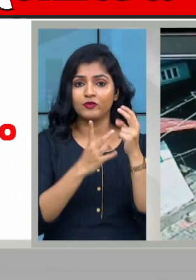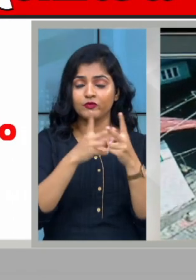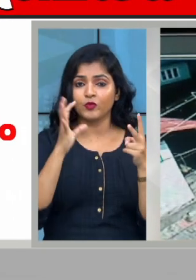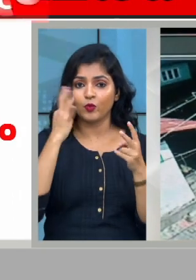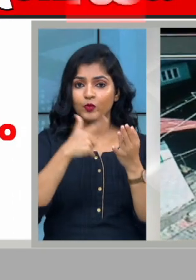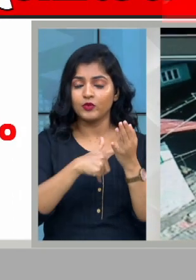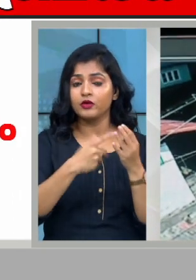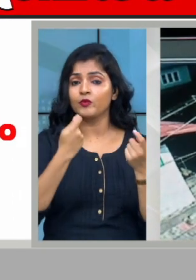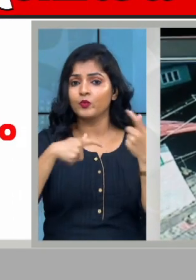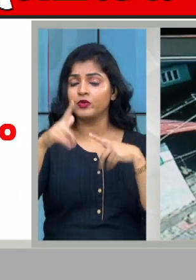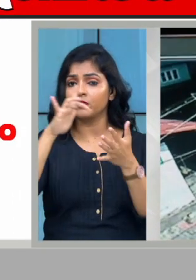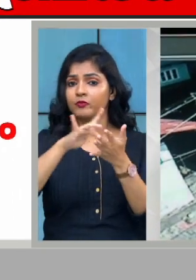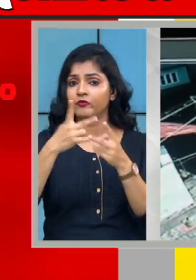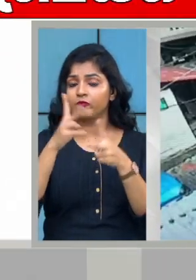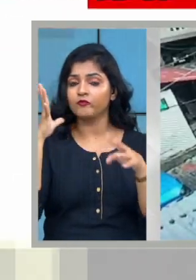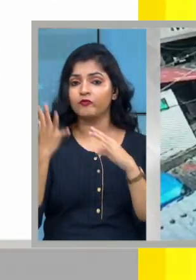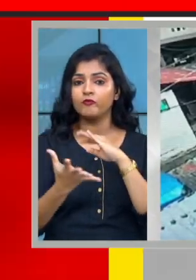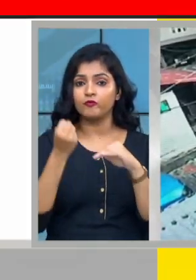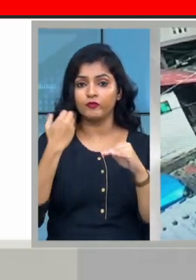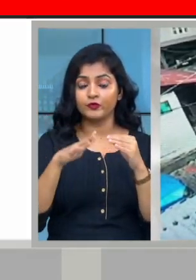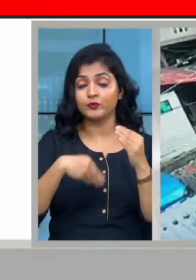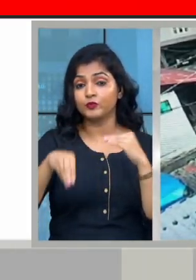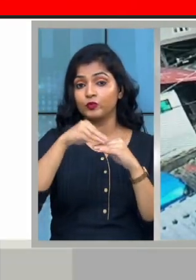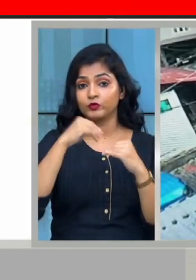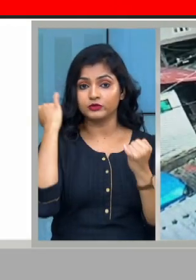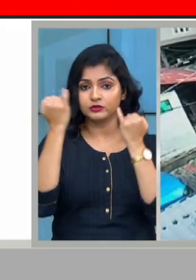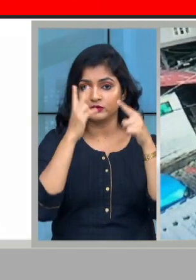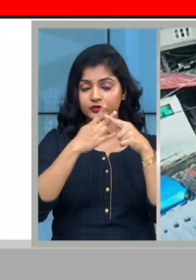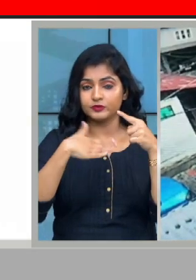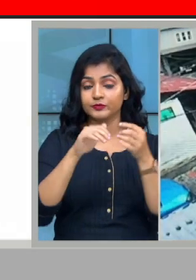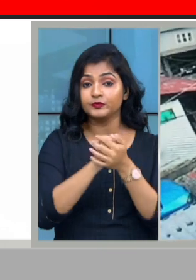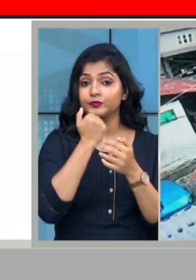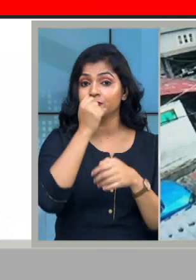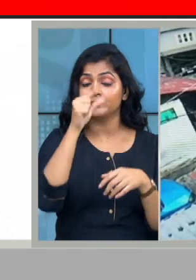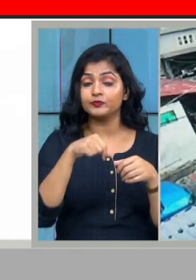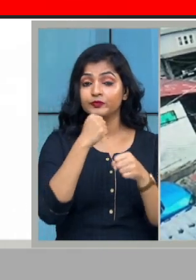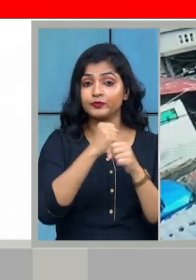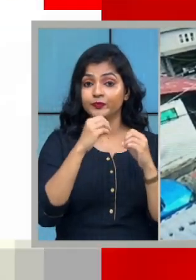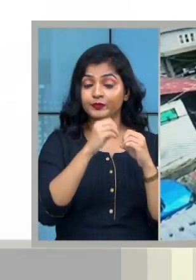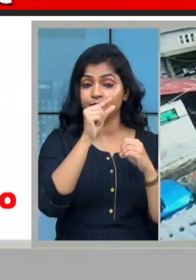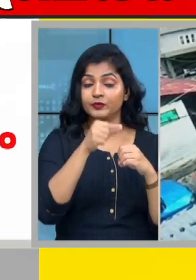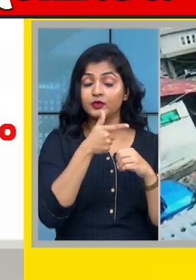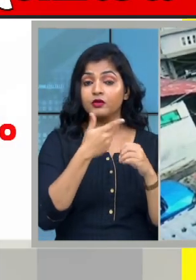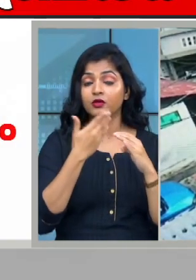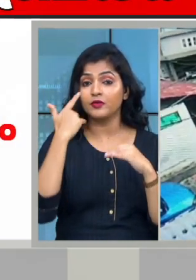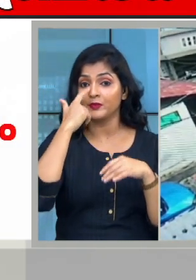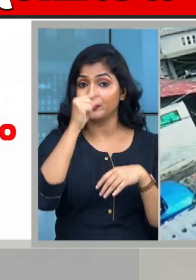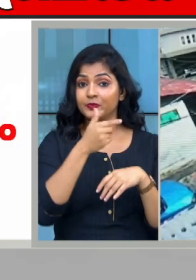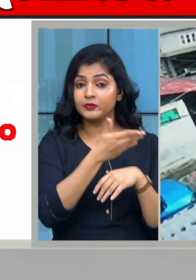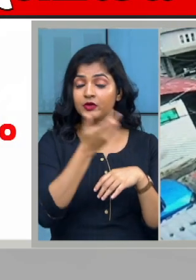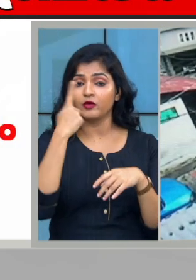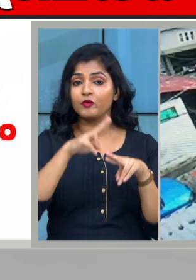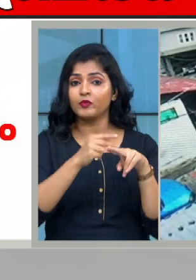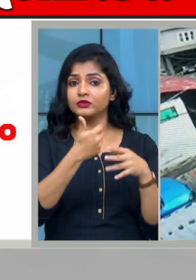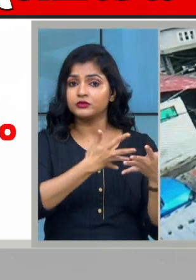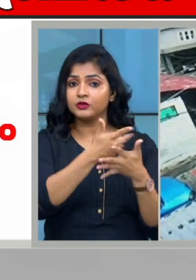നിലവിലിപ്പോൾ ഇതുമായി ബന്ധപ്പെട്ട് കൂടുതൽ അന്വേഷണങ്ങൾ നടക്കുകയാണ്. പ്രതി ഗിരീഷ് ബാബു നേരത്തെ ഈ സ്ത്രീയുമായുള്ള സാമ്പത്തിക ഇടപാട്